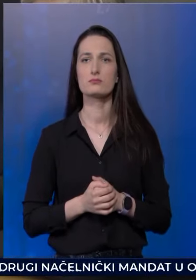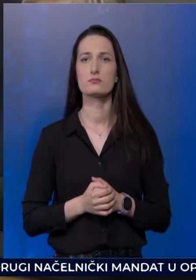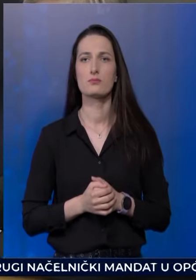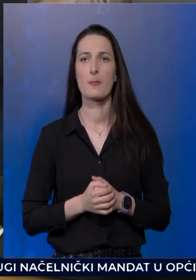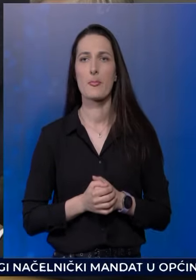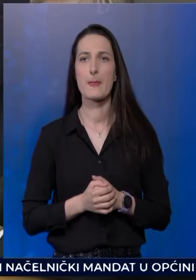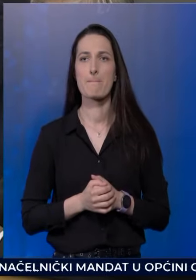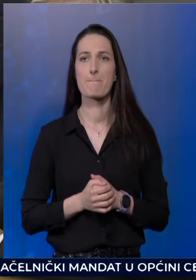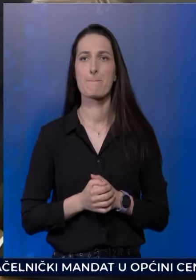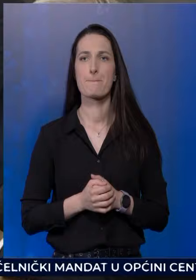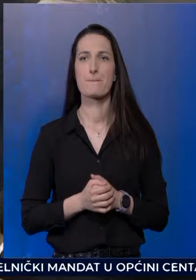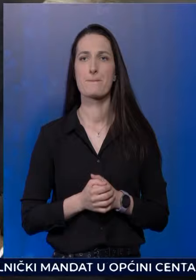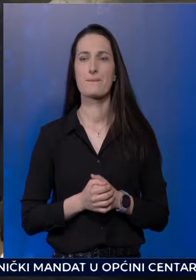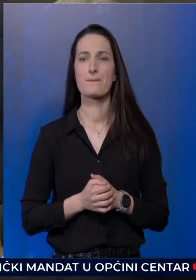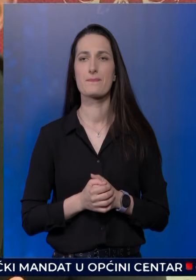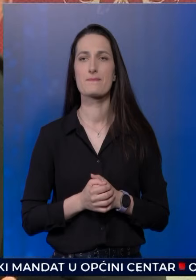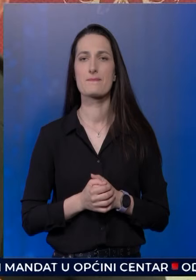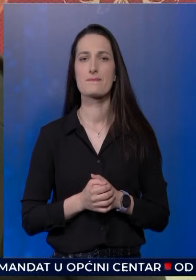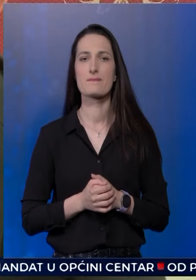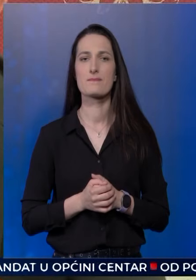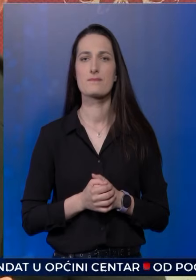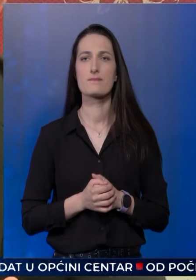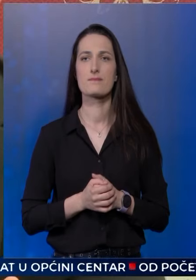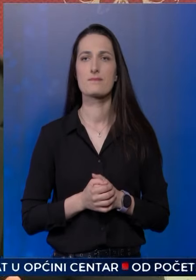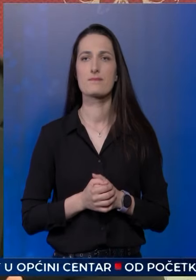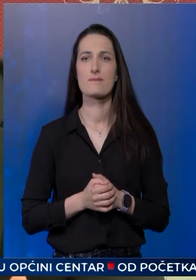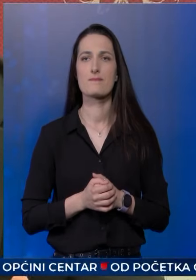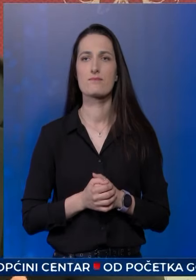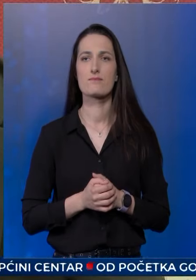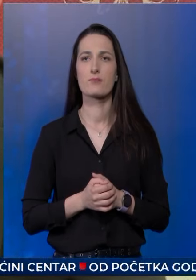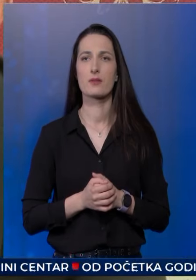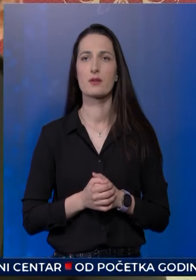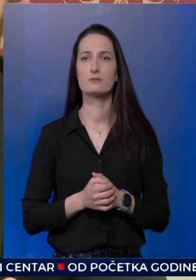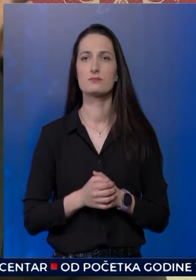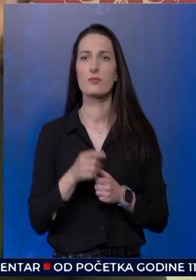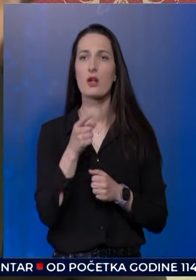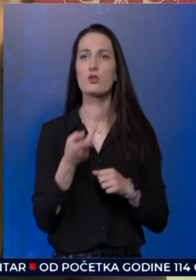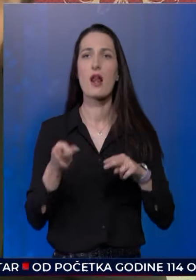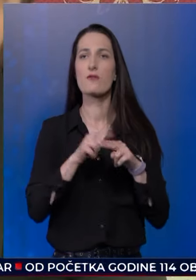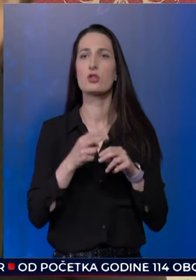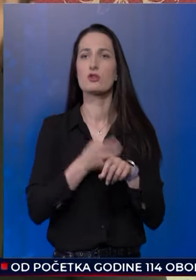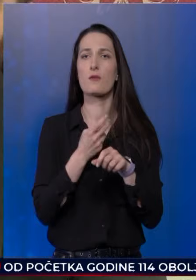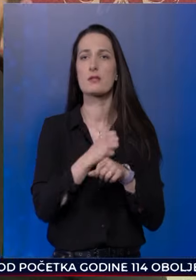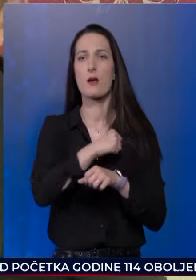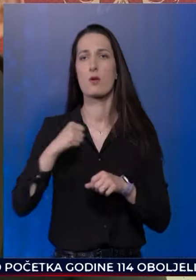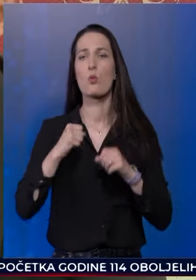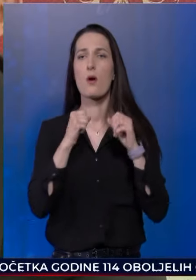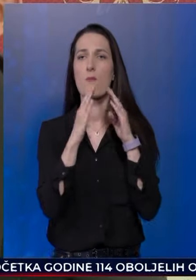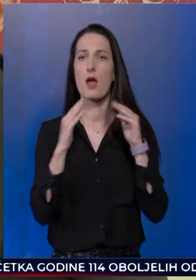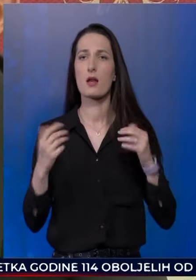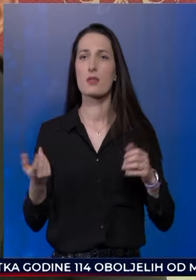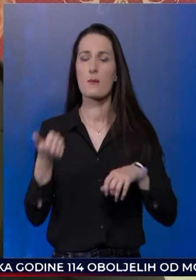kakav epilog, a epilog koji priželjkuje svakako Banja Luka